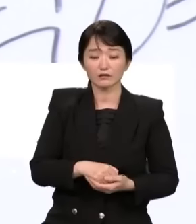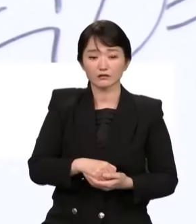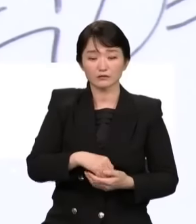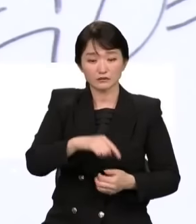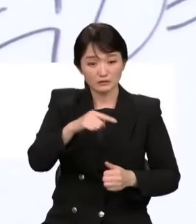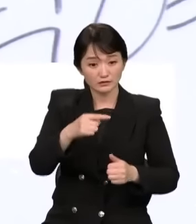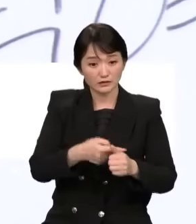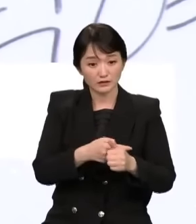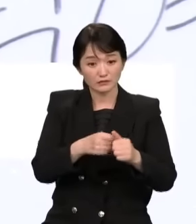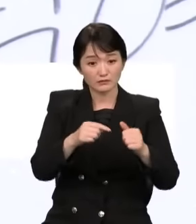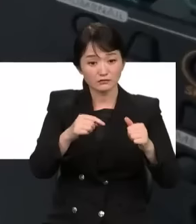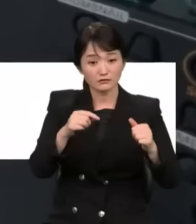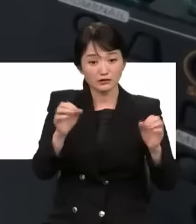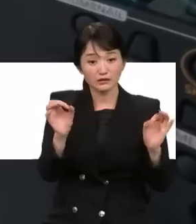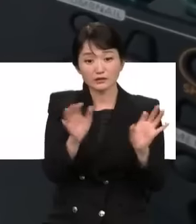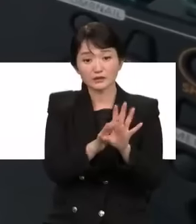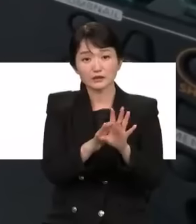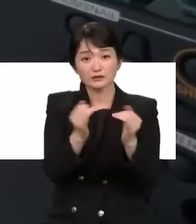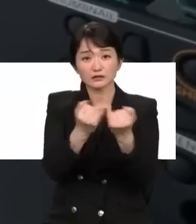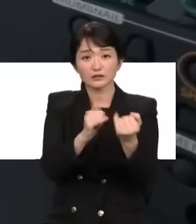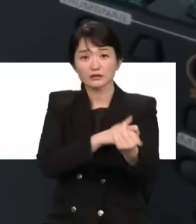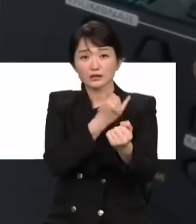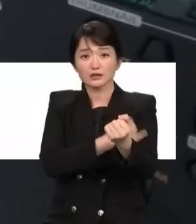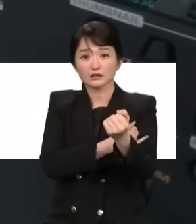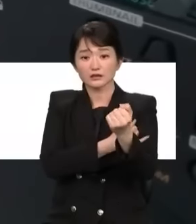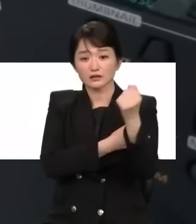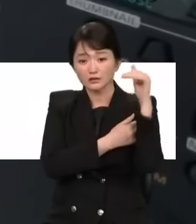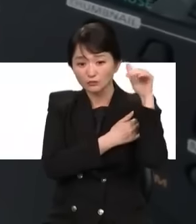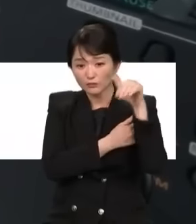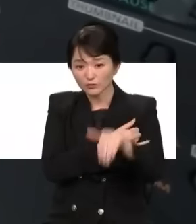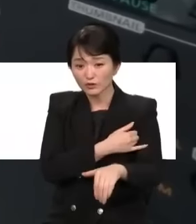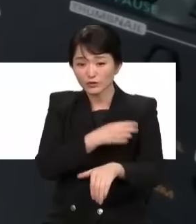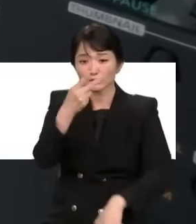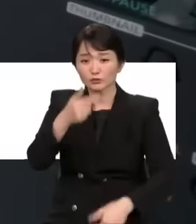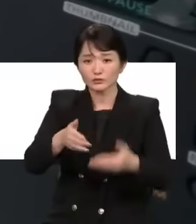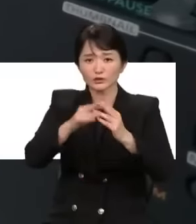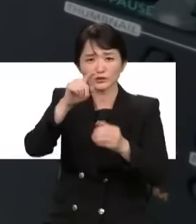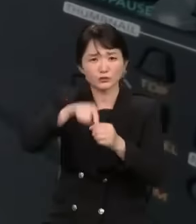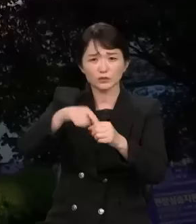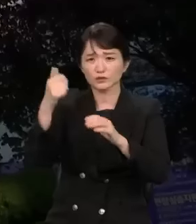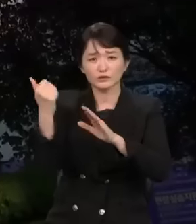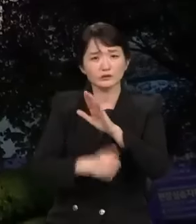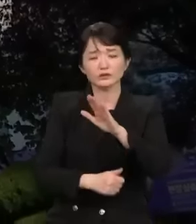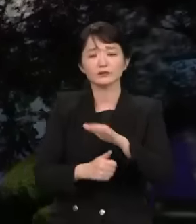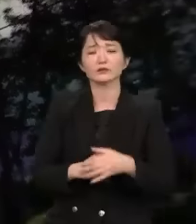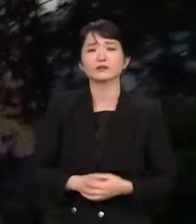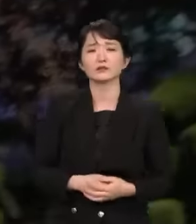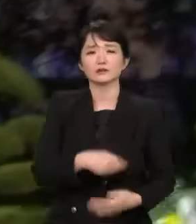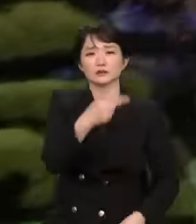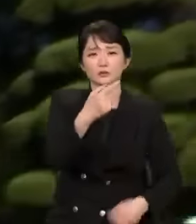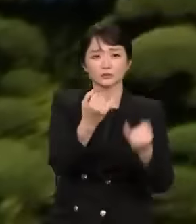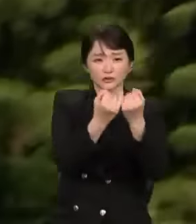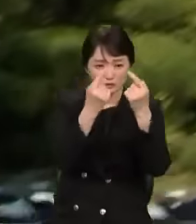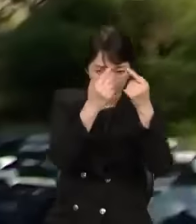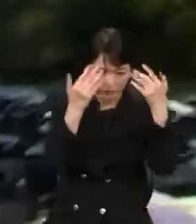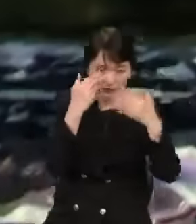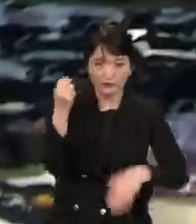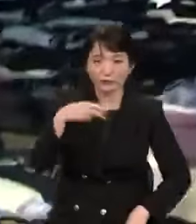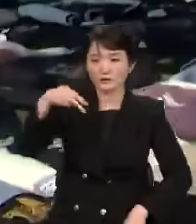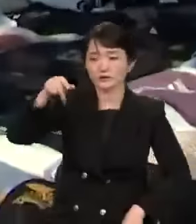없애는 것은 여성 인권의 후퇴이자 동덕 설립 목적의 실패입니다. 동덕여대에 이어